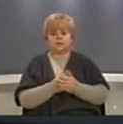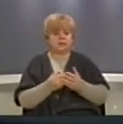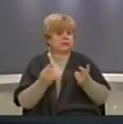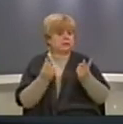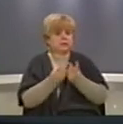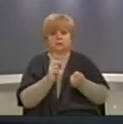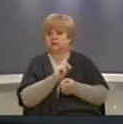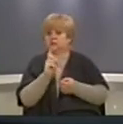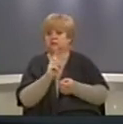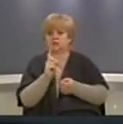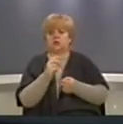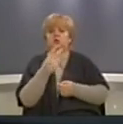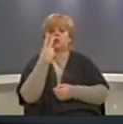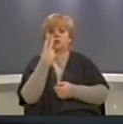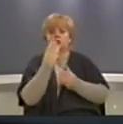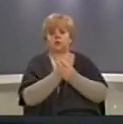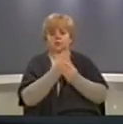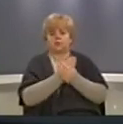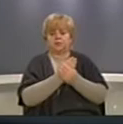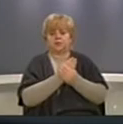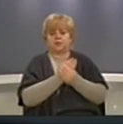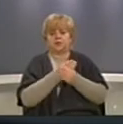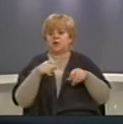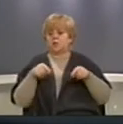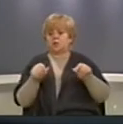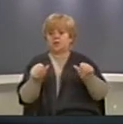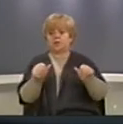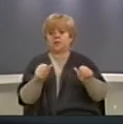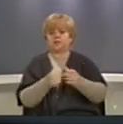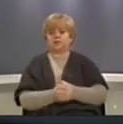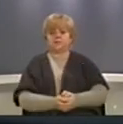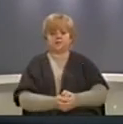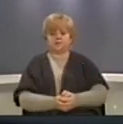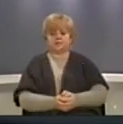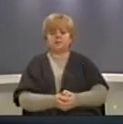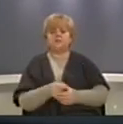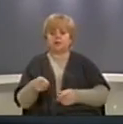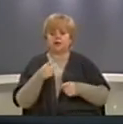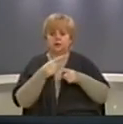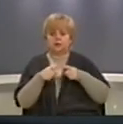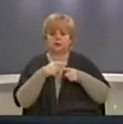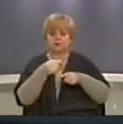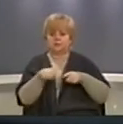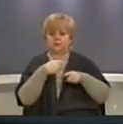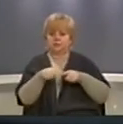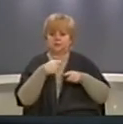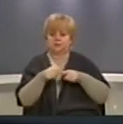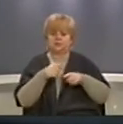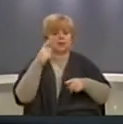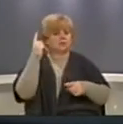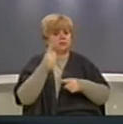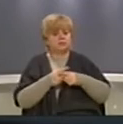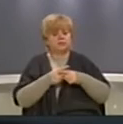përputhshmëri në mes të tyre sa i përket pronave të paligjshme. Këto çështje do të rregullohen dhe vërtetohen